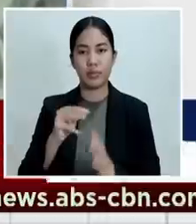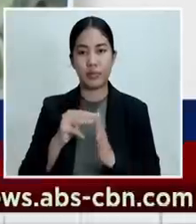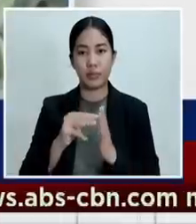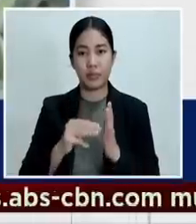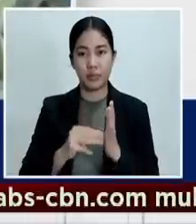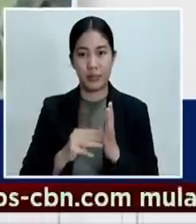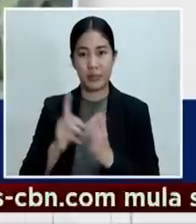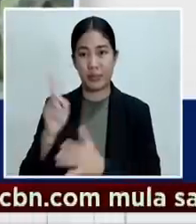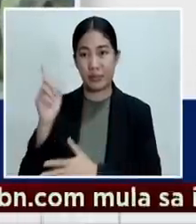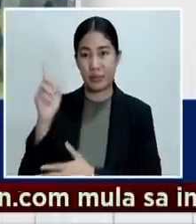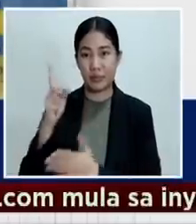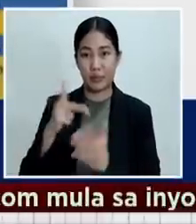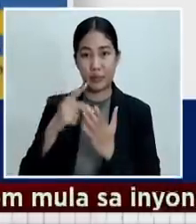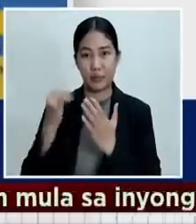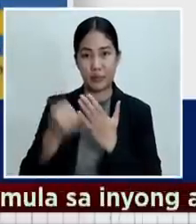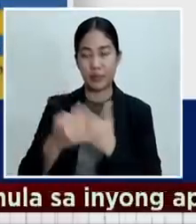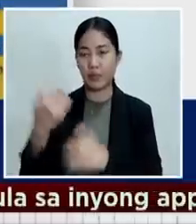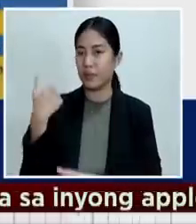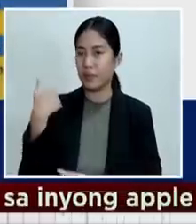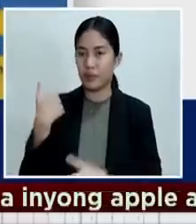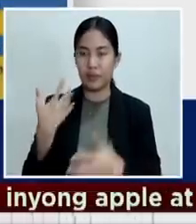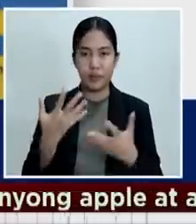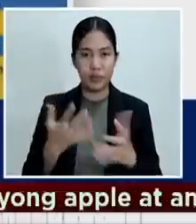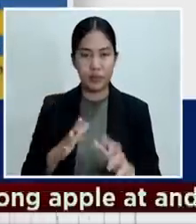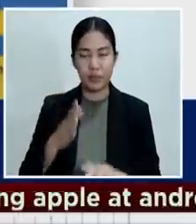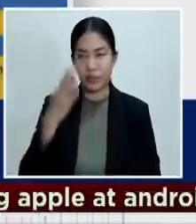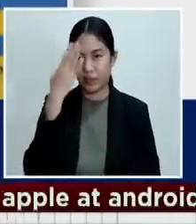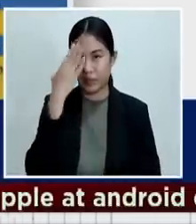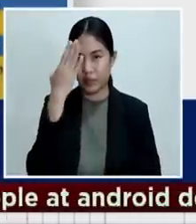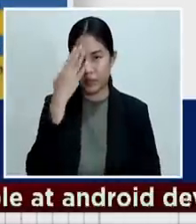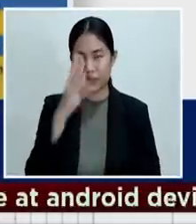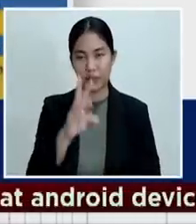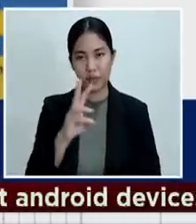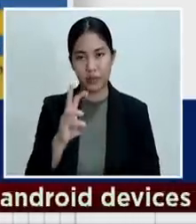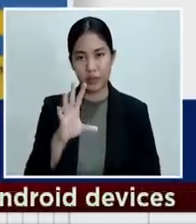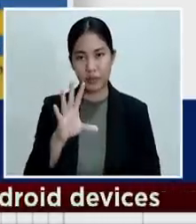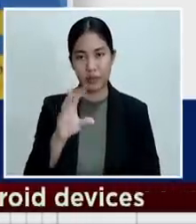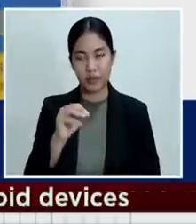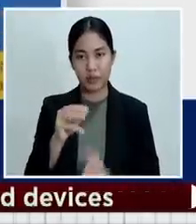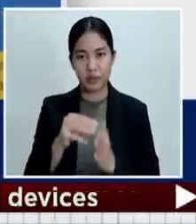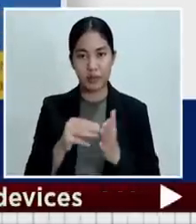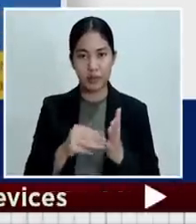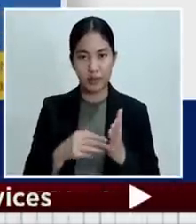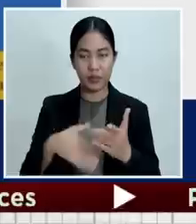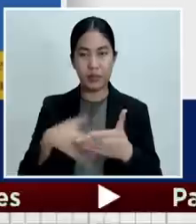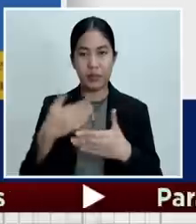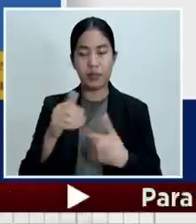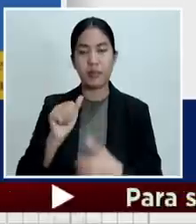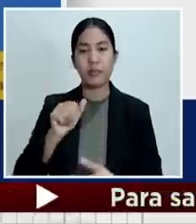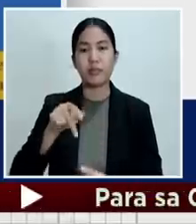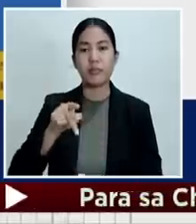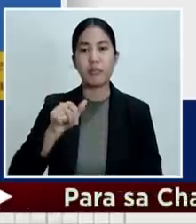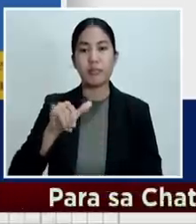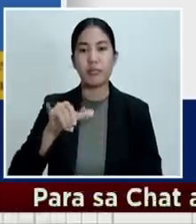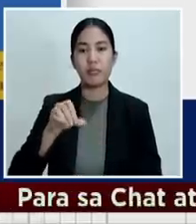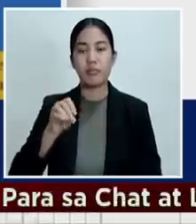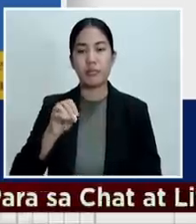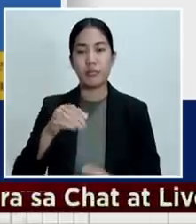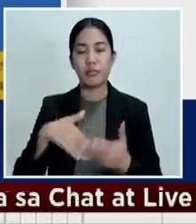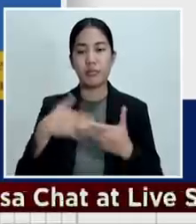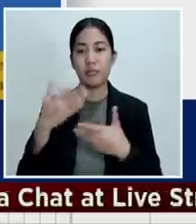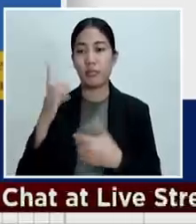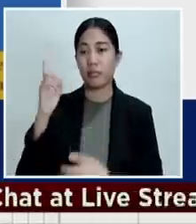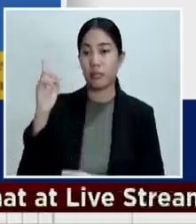Irrigation Project sa Bulacan, 650 million pesos na Marimay Project sa Apayaw, at ang 800 million pesos na